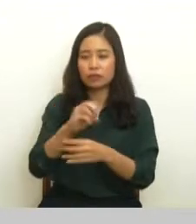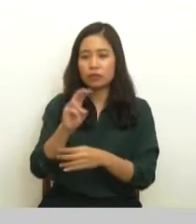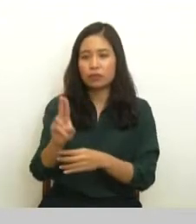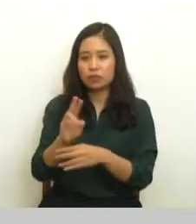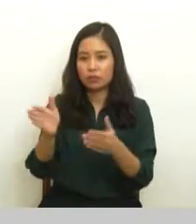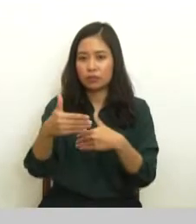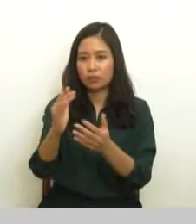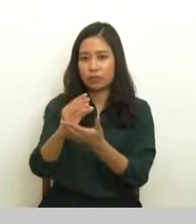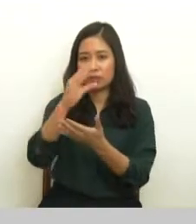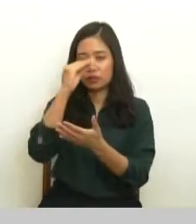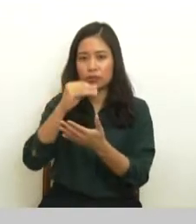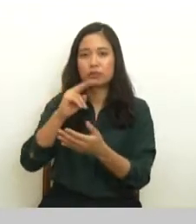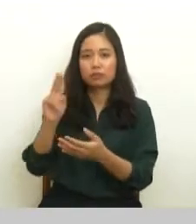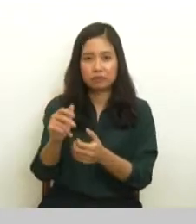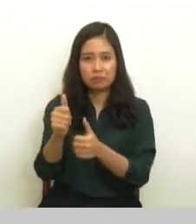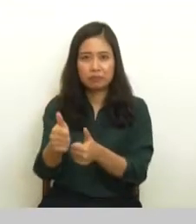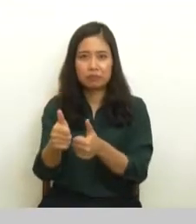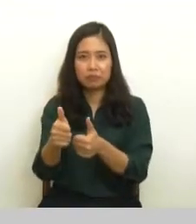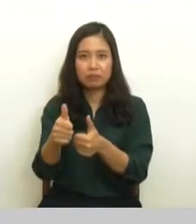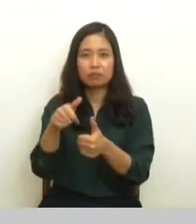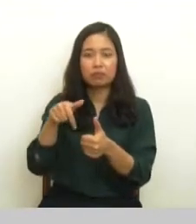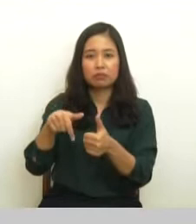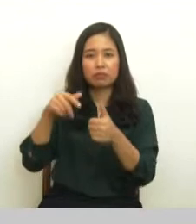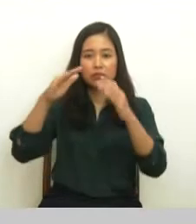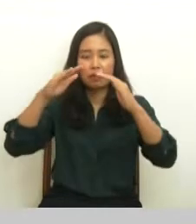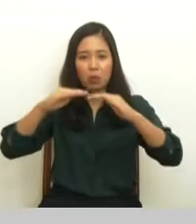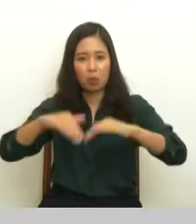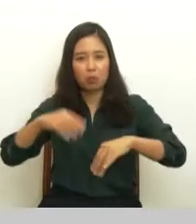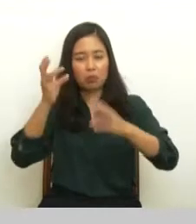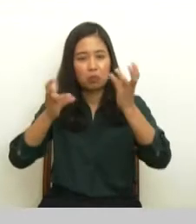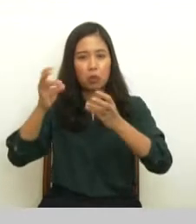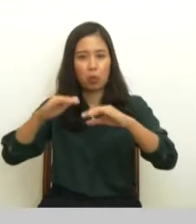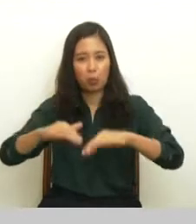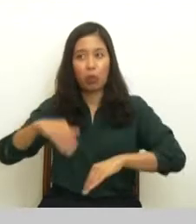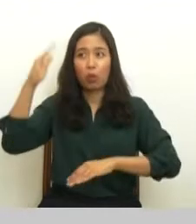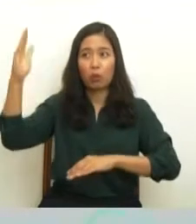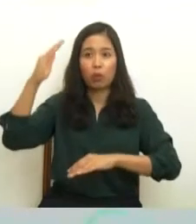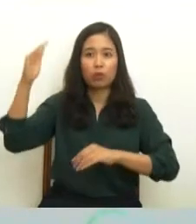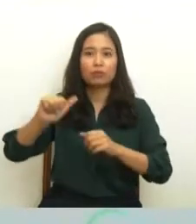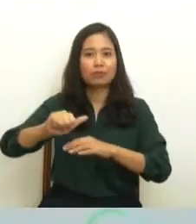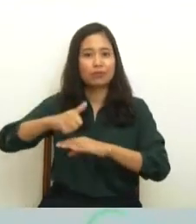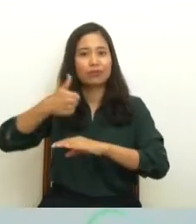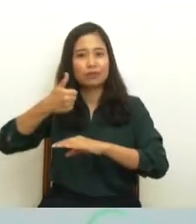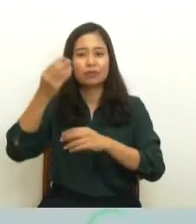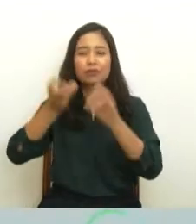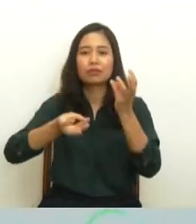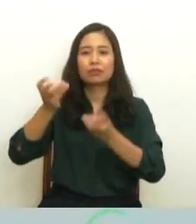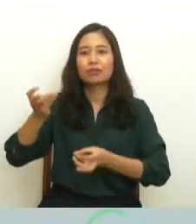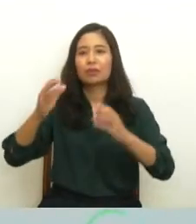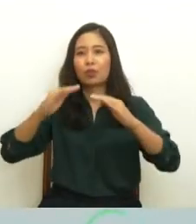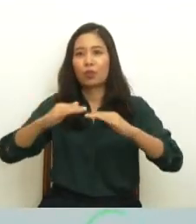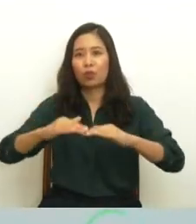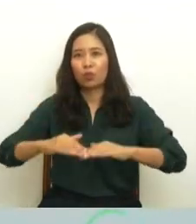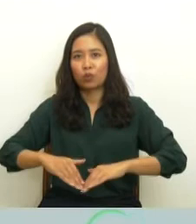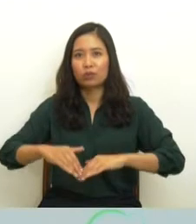ห้องเรียน ซึ่ใช้ได้ดีมากทำให้ค่าฝุนลดลงมาก อากาศดีขึ้นจัดเป็ห้องปลดฝุ่น สรบการนำนิงานของผ